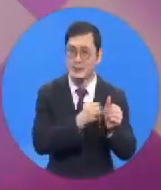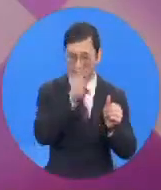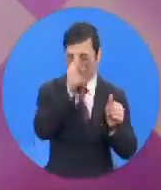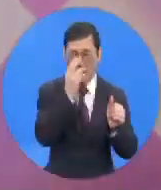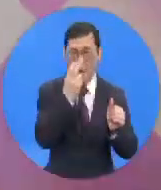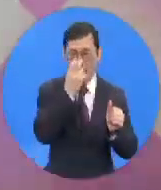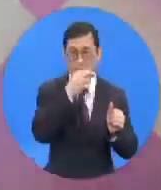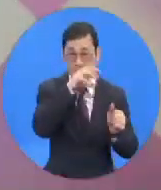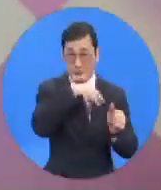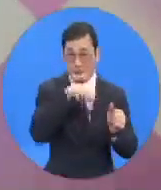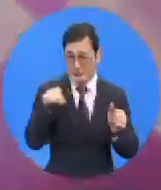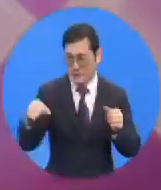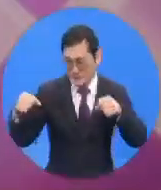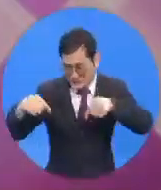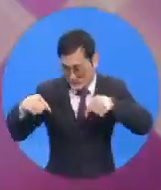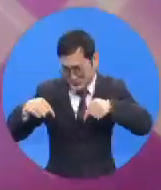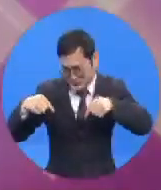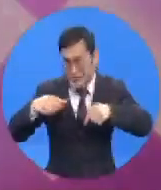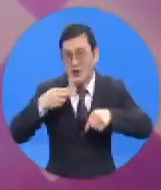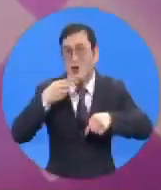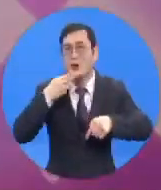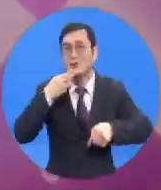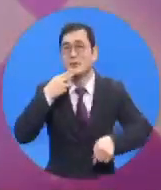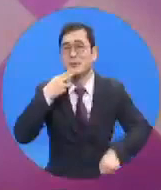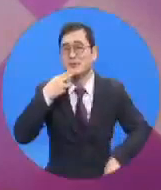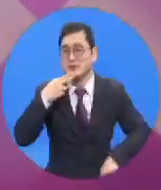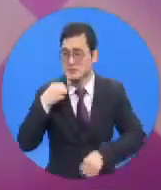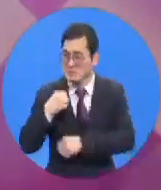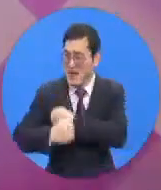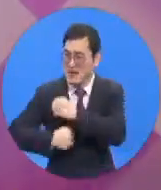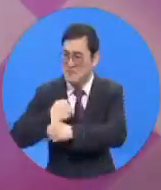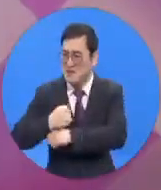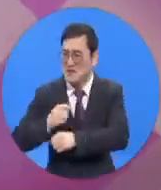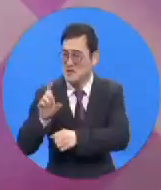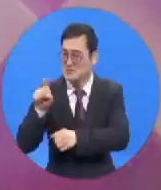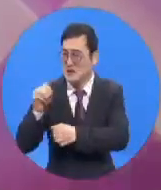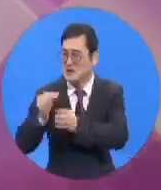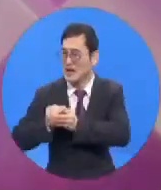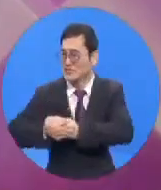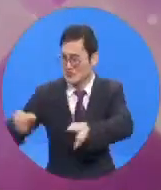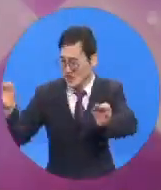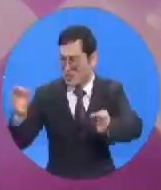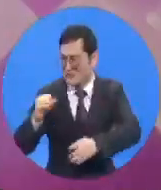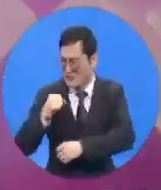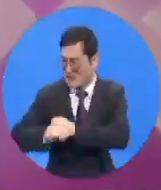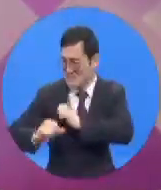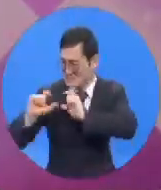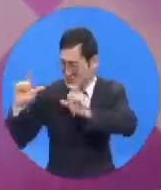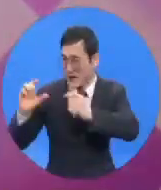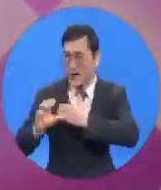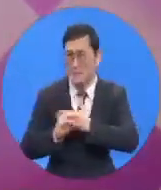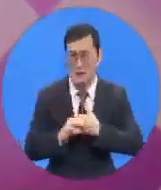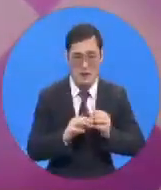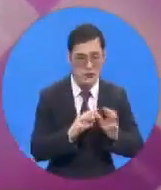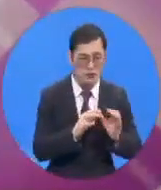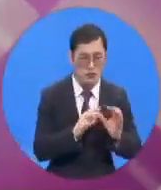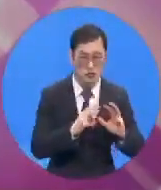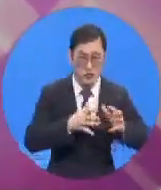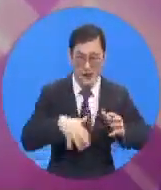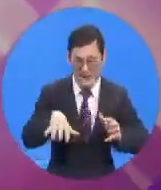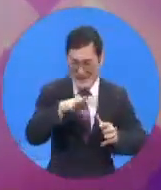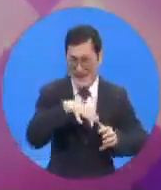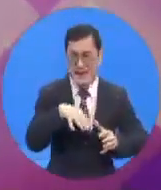상태에서 경기도가 먼저 전 도민을 상대로 재난지원금을 주면 결국 전체 국가 방역망을 흔들 수